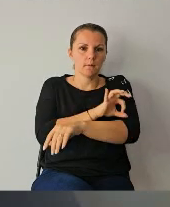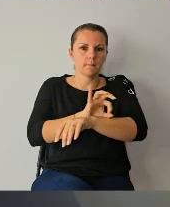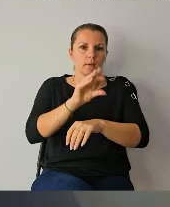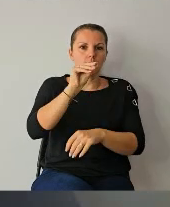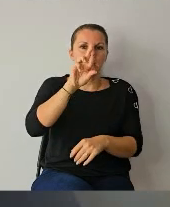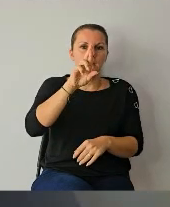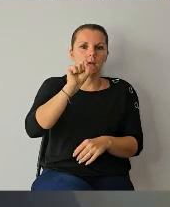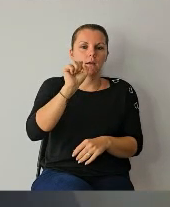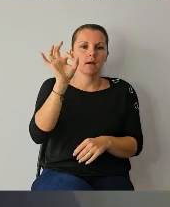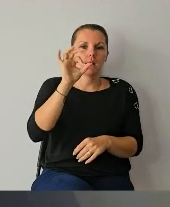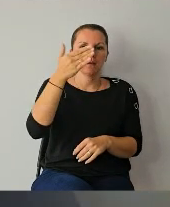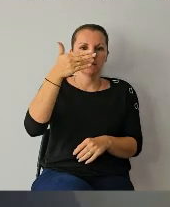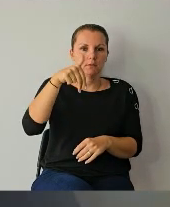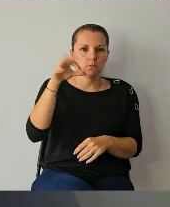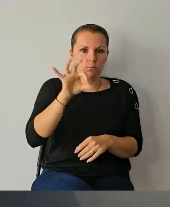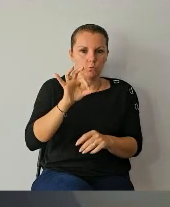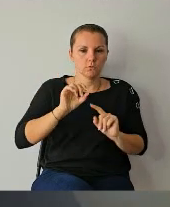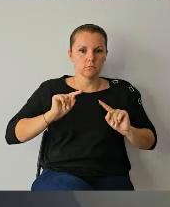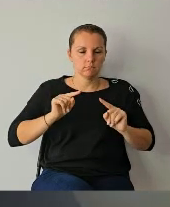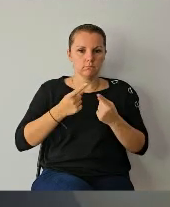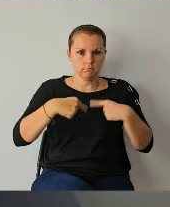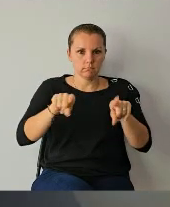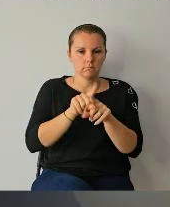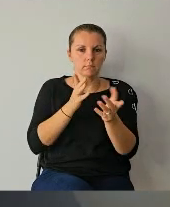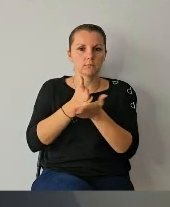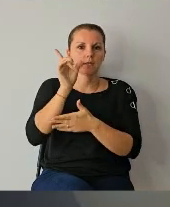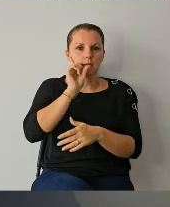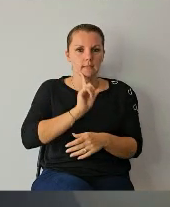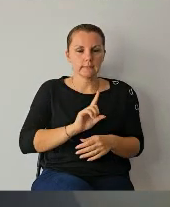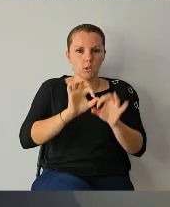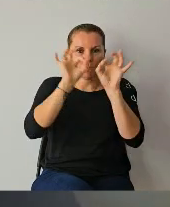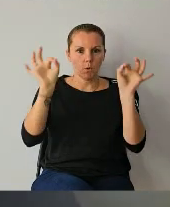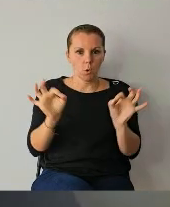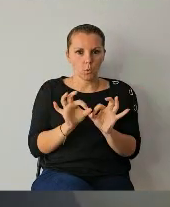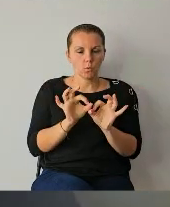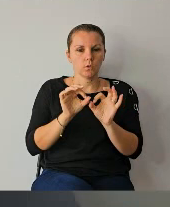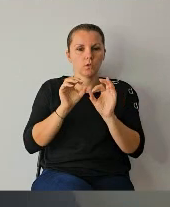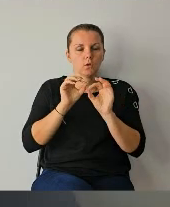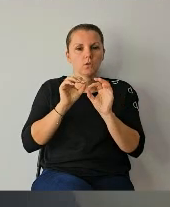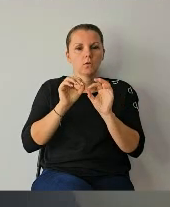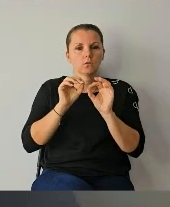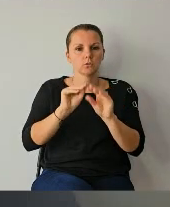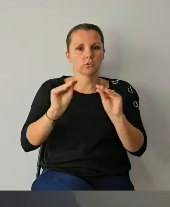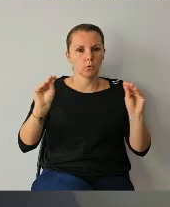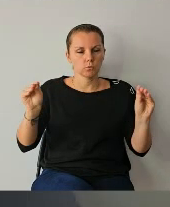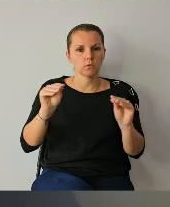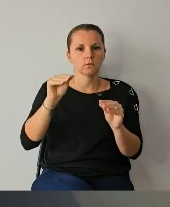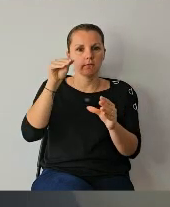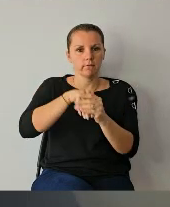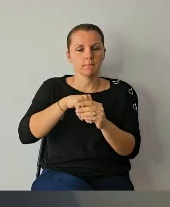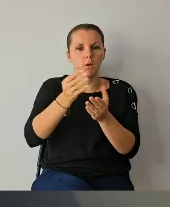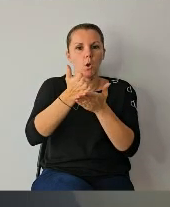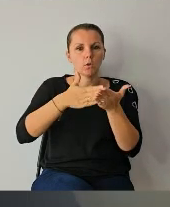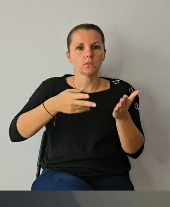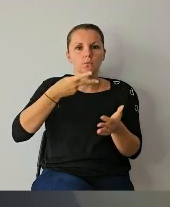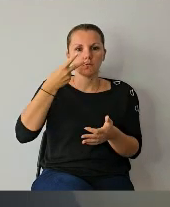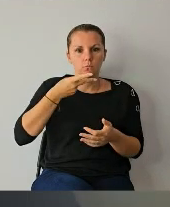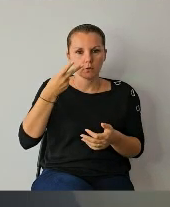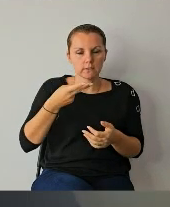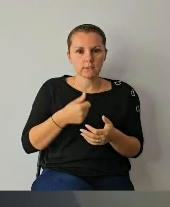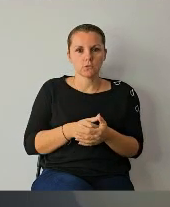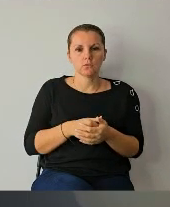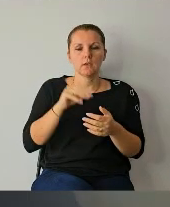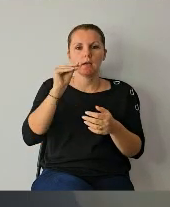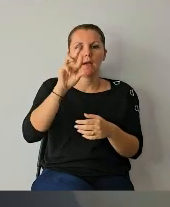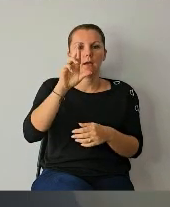Erasmus, realizowany przez liceum ogólnokształcące z oddziałami dwujęzycznymi. Erasmus Plus, który został